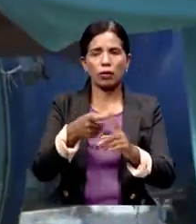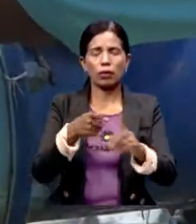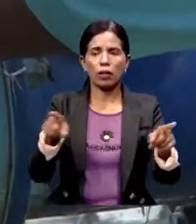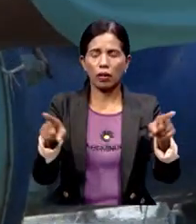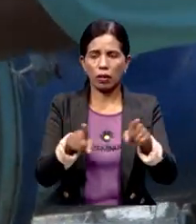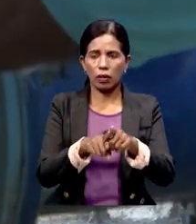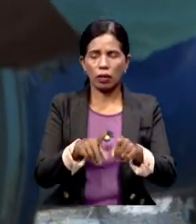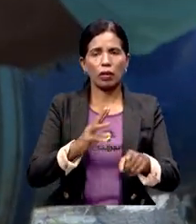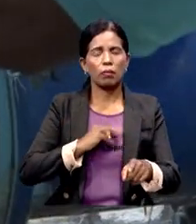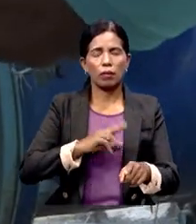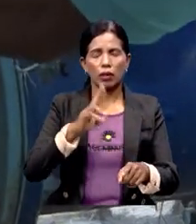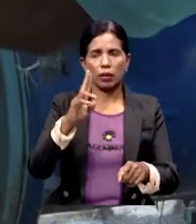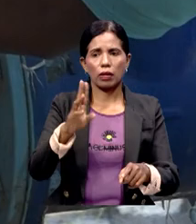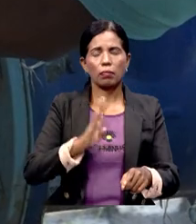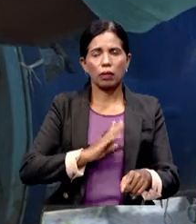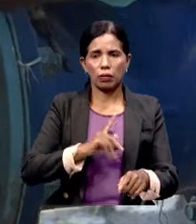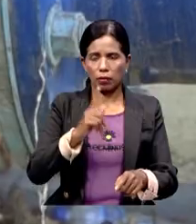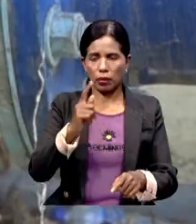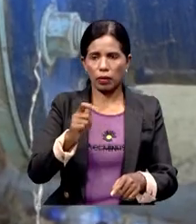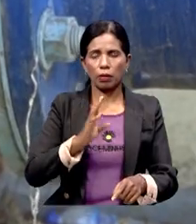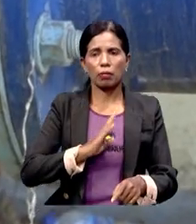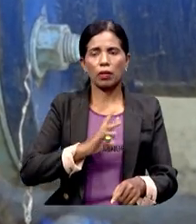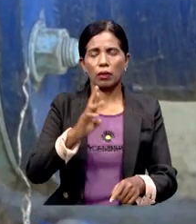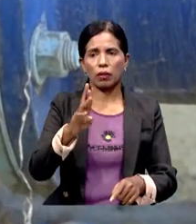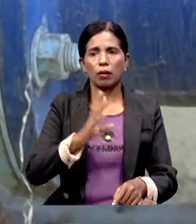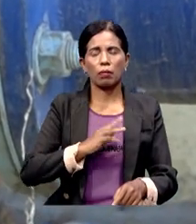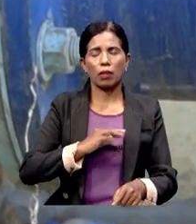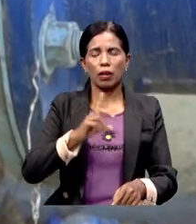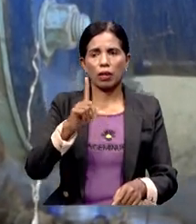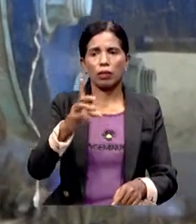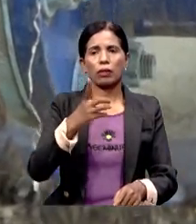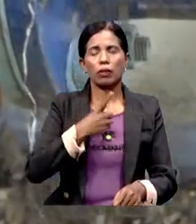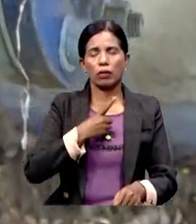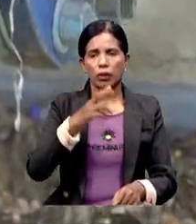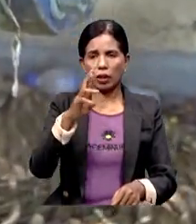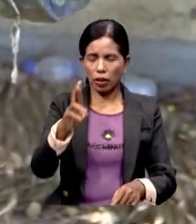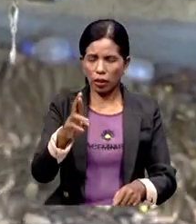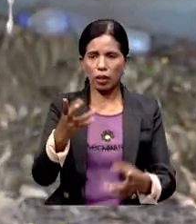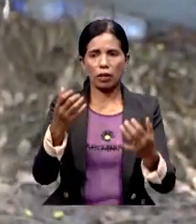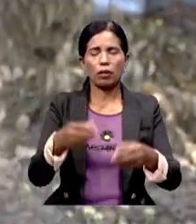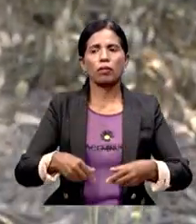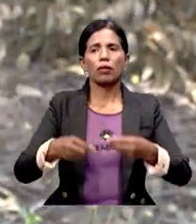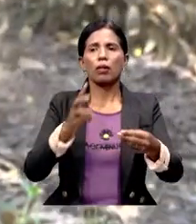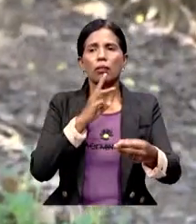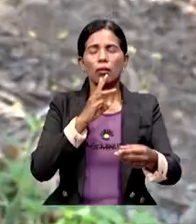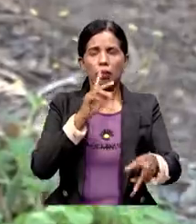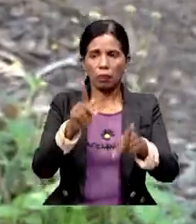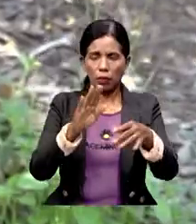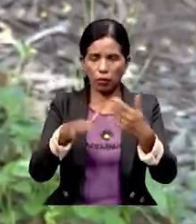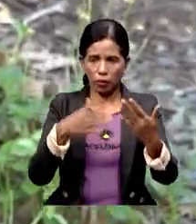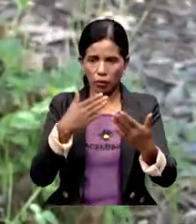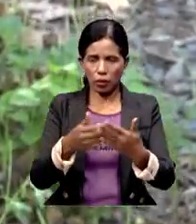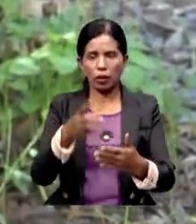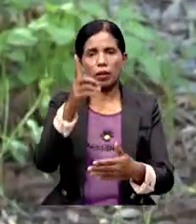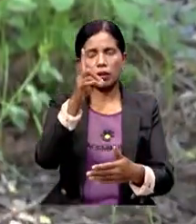makhanesan man lewana bayru pite be kora maloa nodare ne be durante ne fornese be ba komunidade sir ne